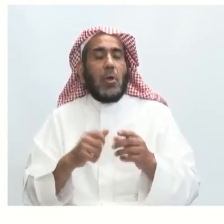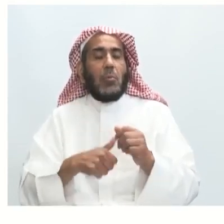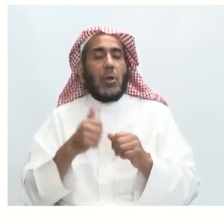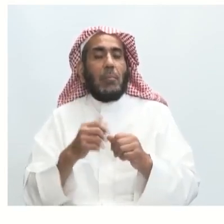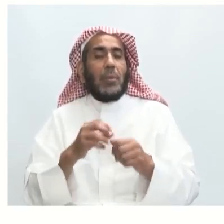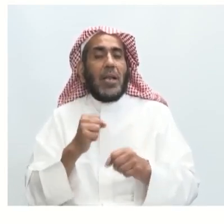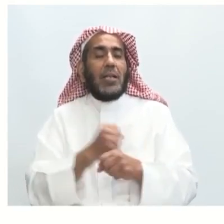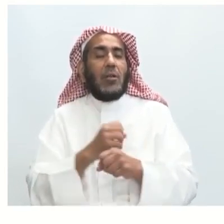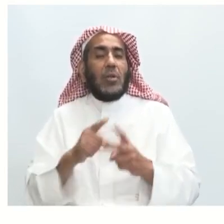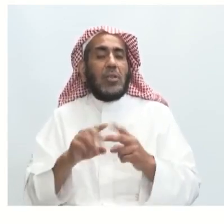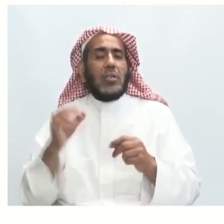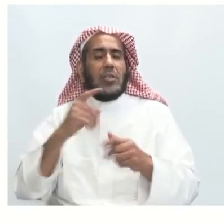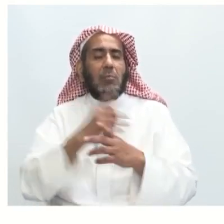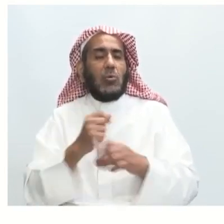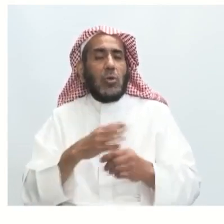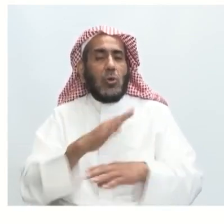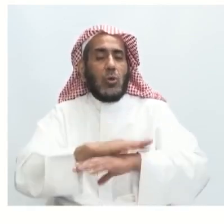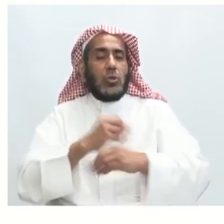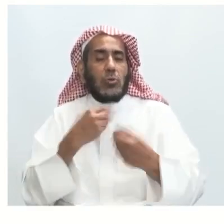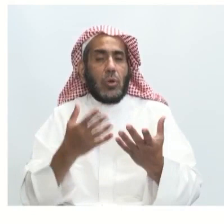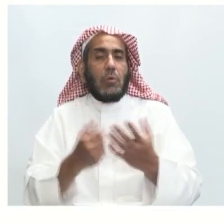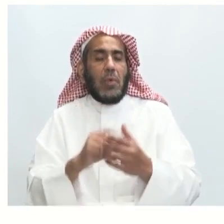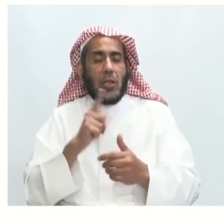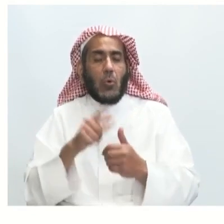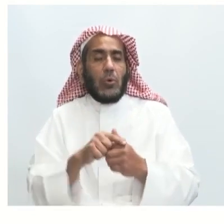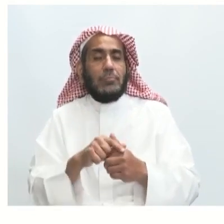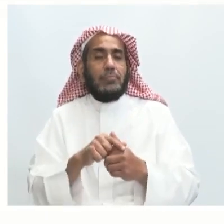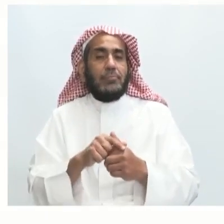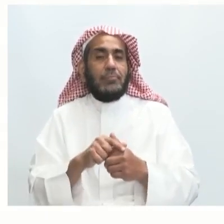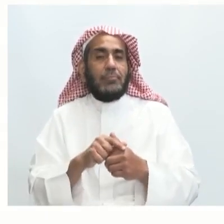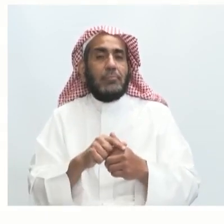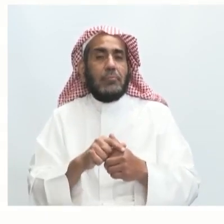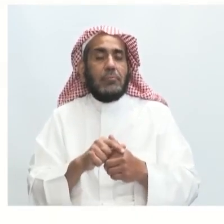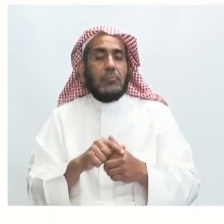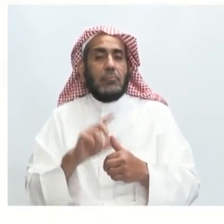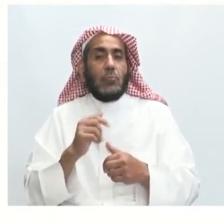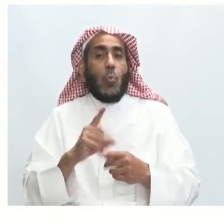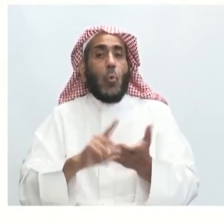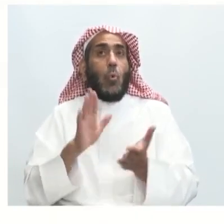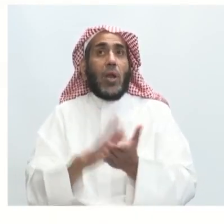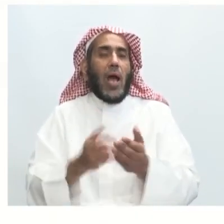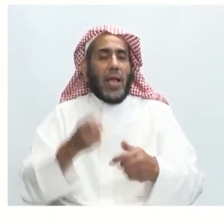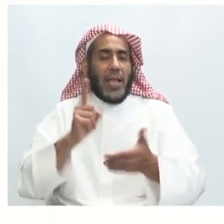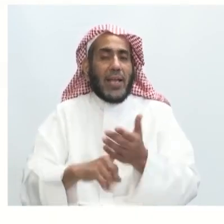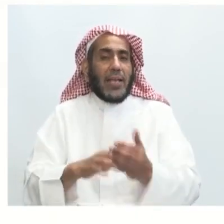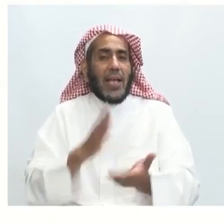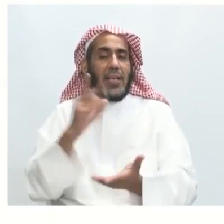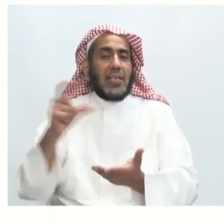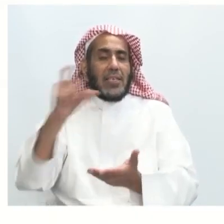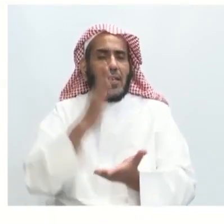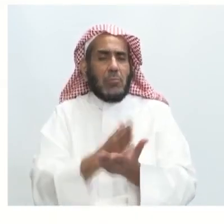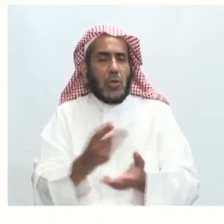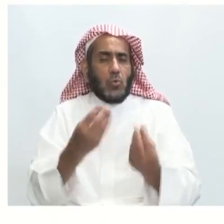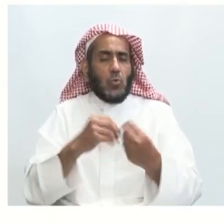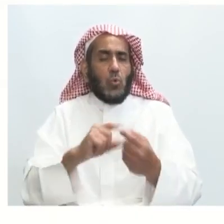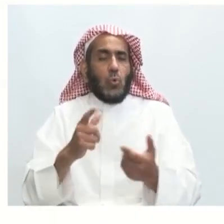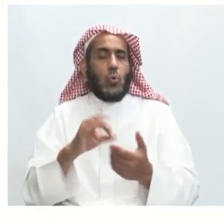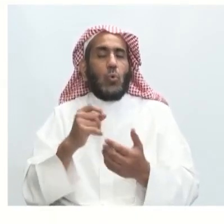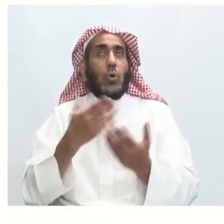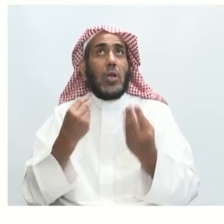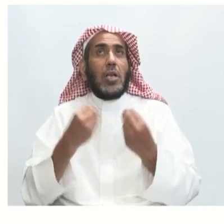يمكنك من ادوات بحسن الخلق ماذا تقول تقول مثلا والله ان الاسلام يدعو في اكثر من مؤكد